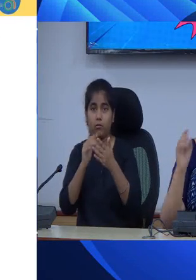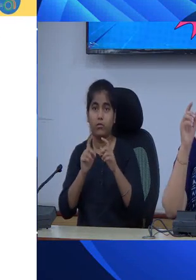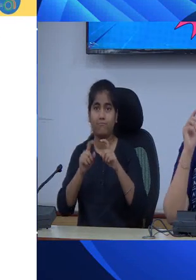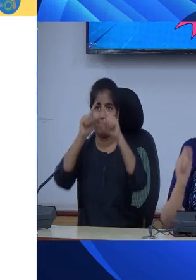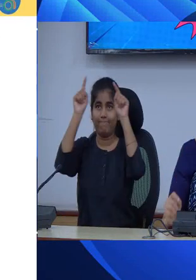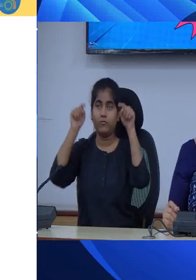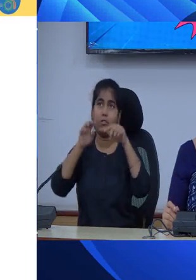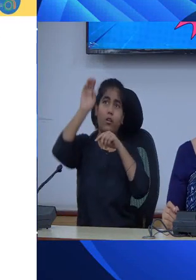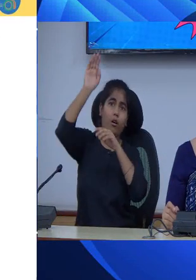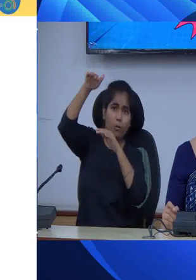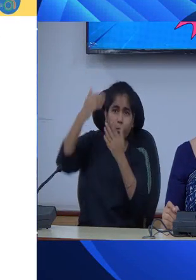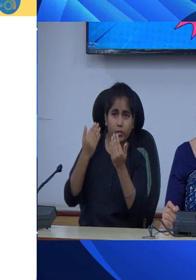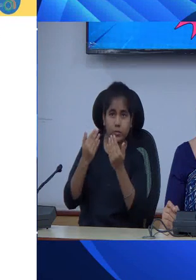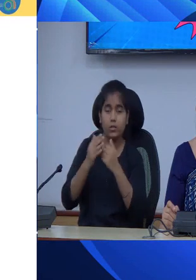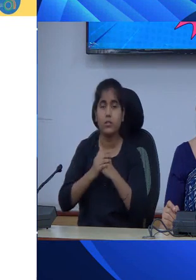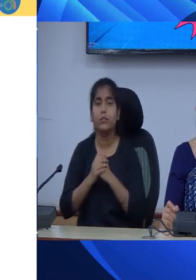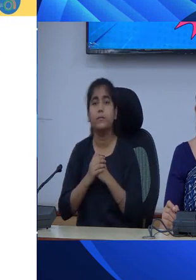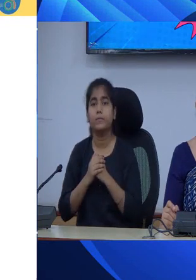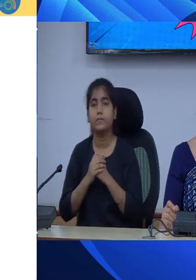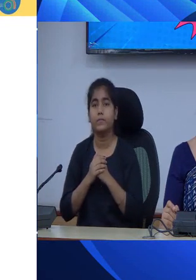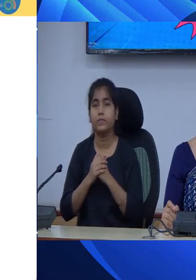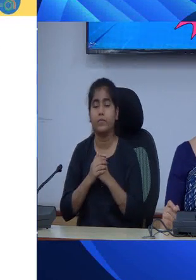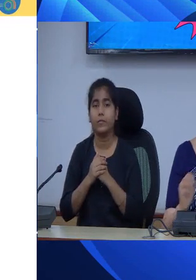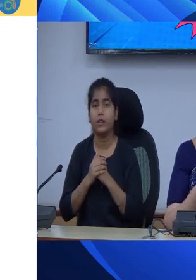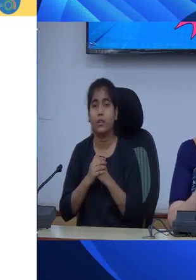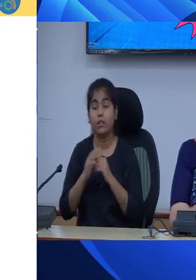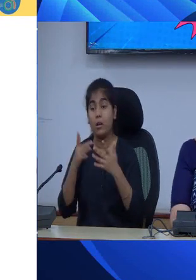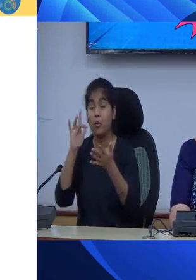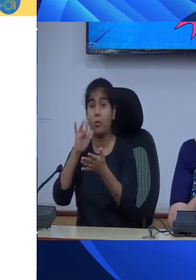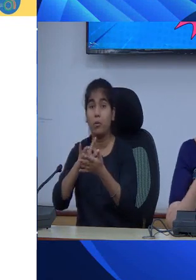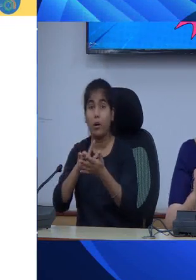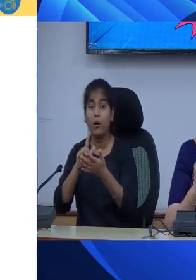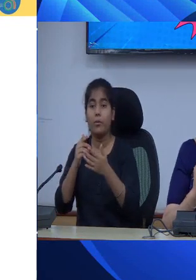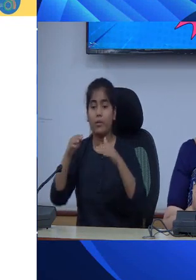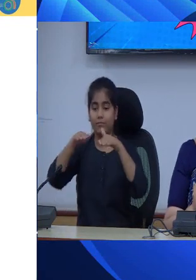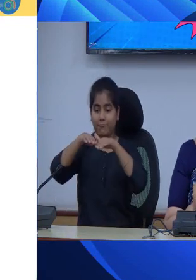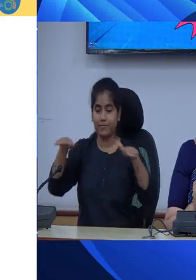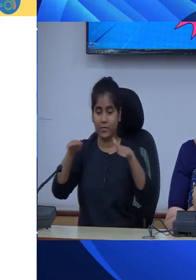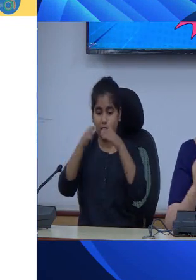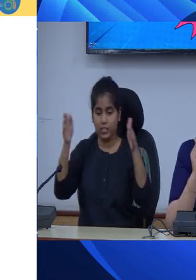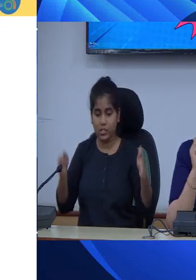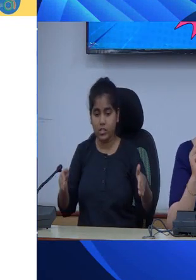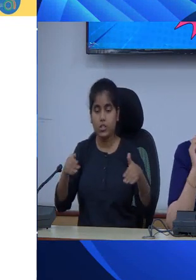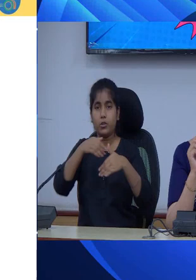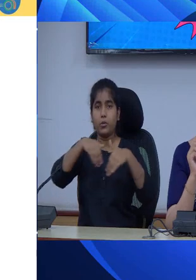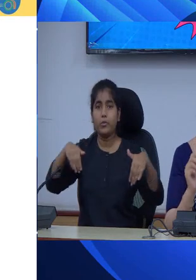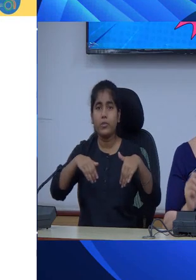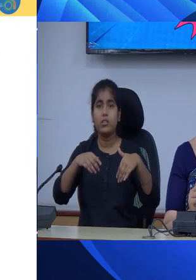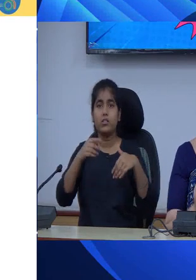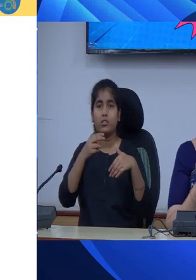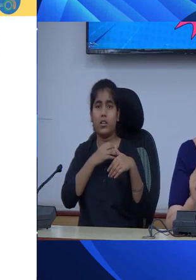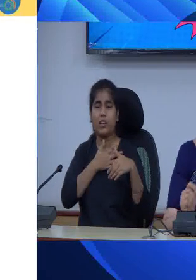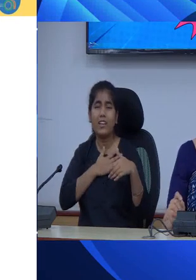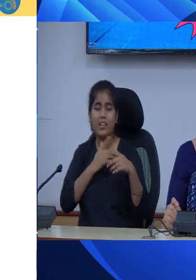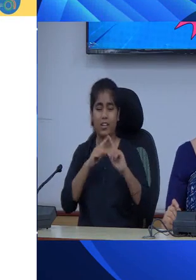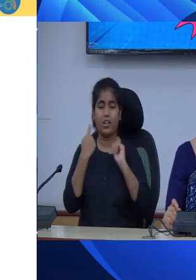you want to? Aap usme pahunch sakte hain jo kitab aap lena chahte hain. क्या वहाँ पे जो आपके स्टेज है या स्टेज के पीछे ग्रीन रूम है क्या वो इस प्रकार